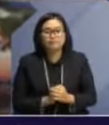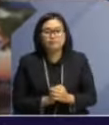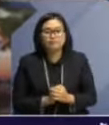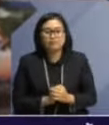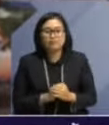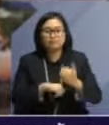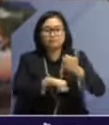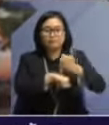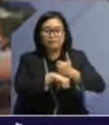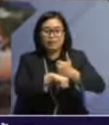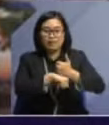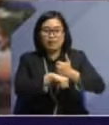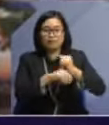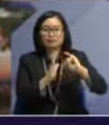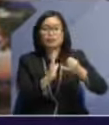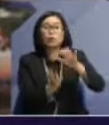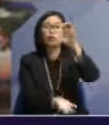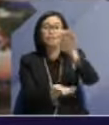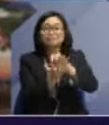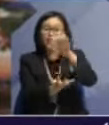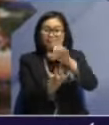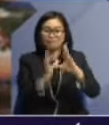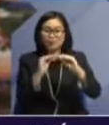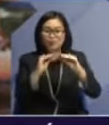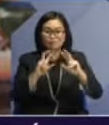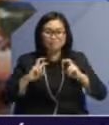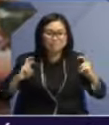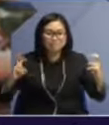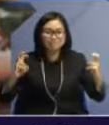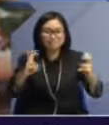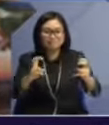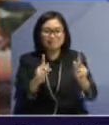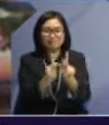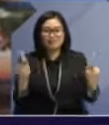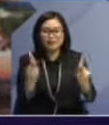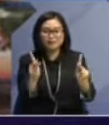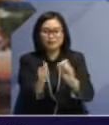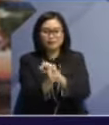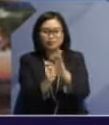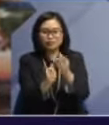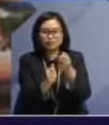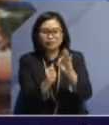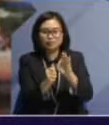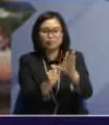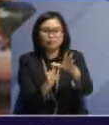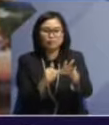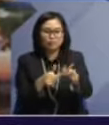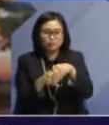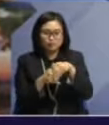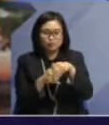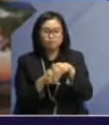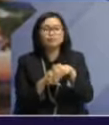นายรังสรรค์ตันเจริญผู้ว่าราชการจังหวัดพิจิตรประชุมร่วมกับคณะกรรมการโรคติดต่อติดตามประเมินสถาน